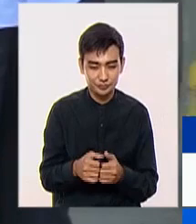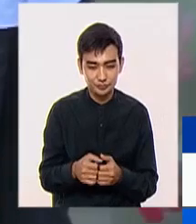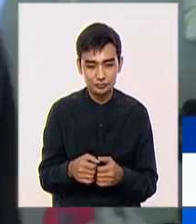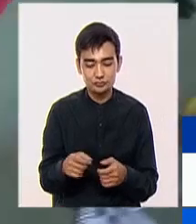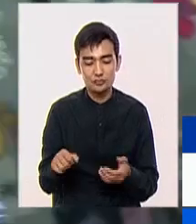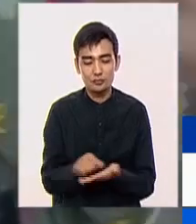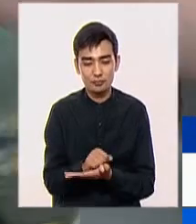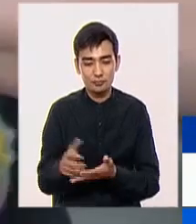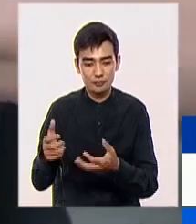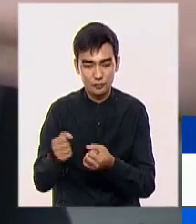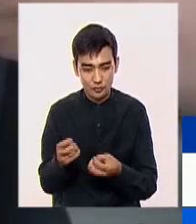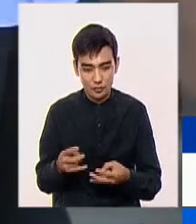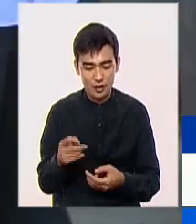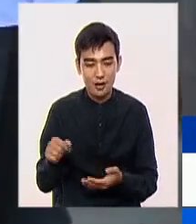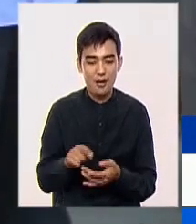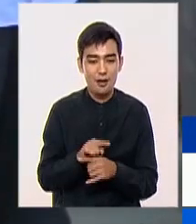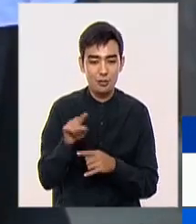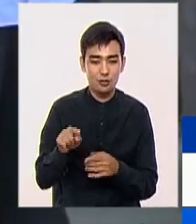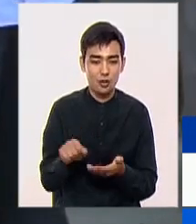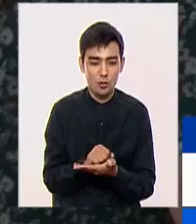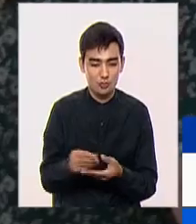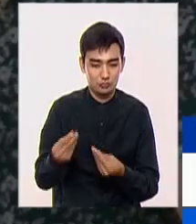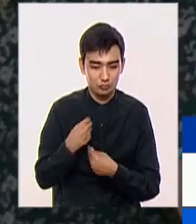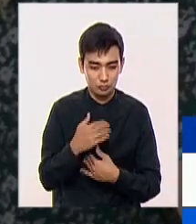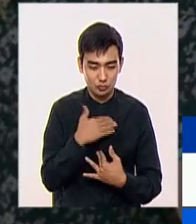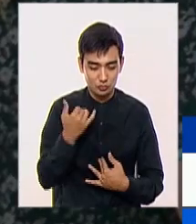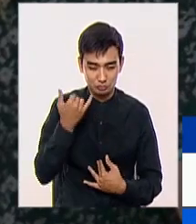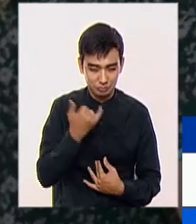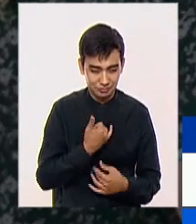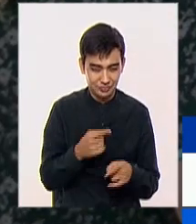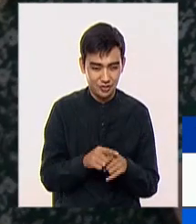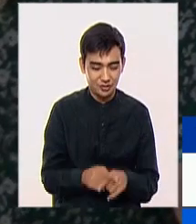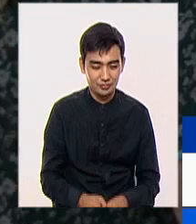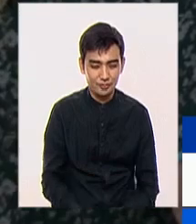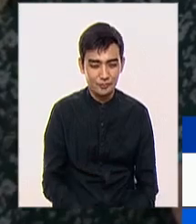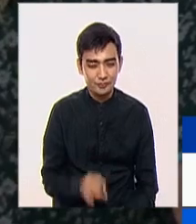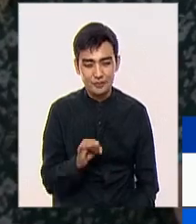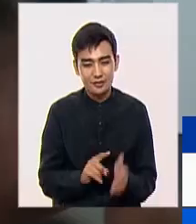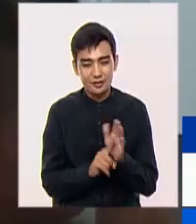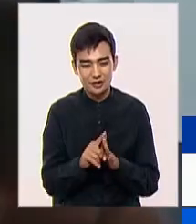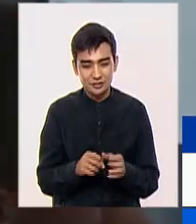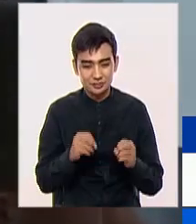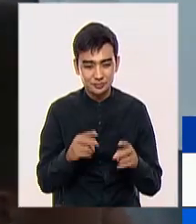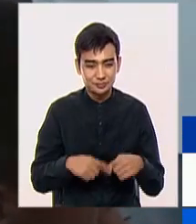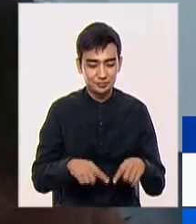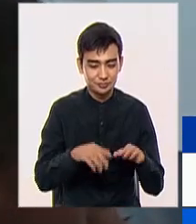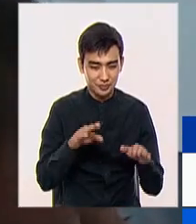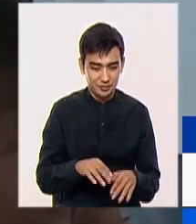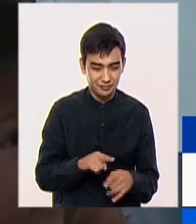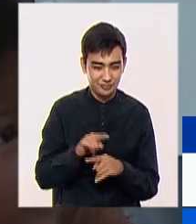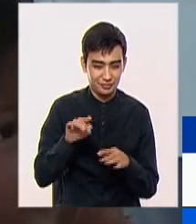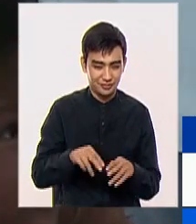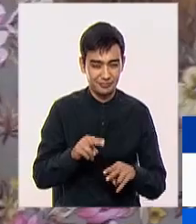керек дейді. Ол аэропорт рұқсат қағаз бермей жатыр мысалға. Әу баста адам тасымалын жүргізбеген шағын аумақтағы әуежай бертін келе